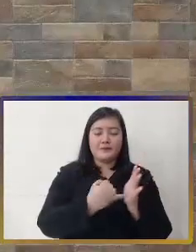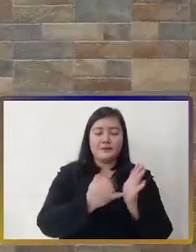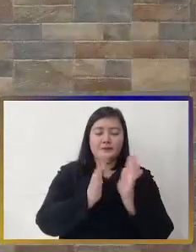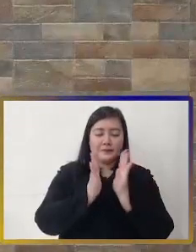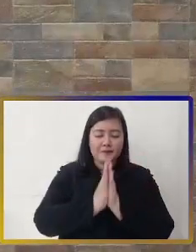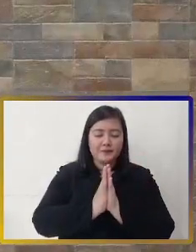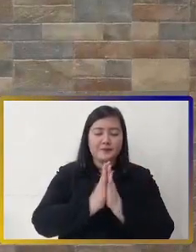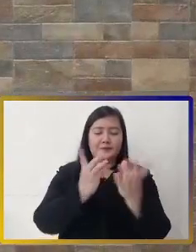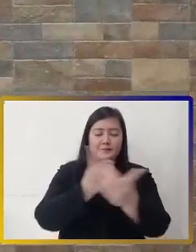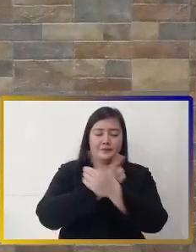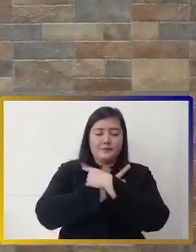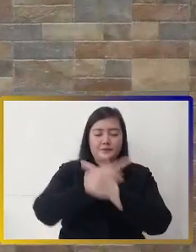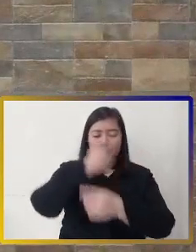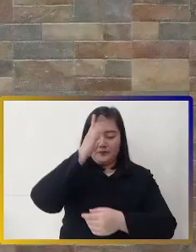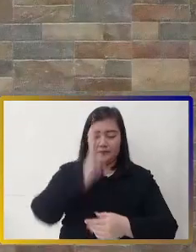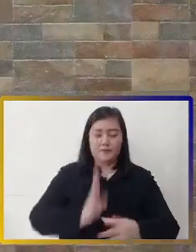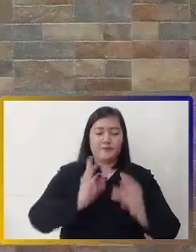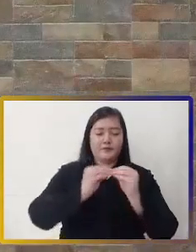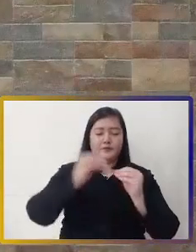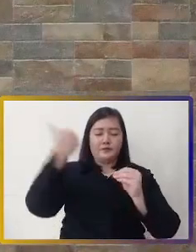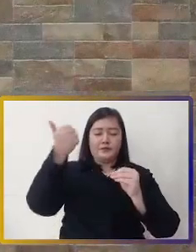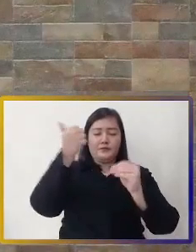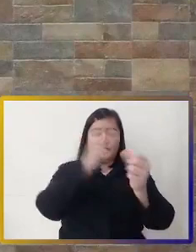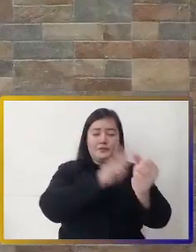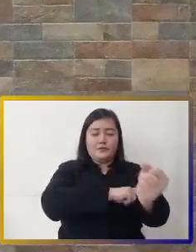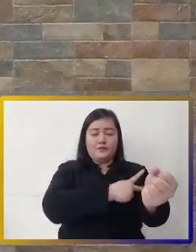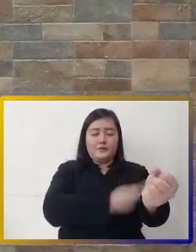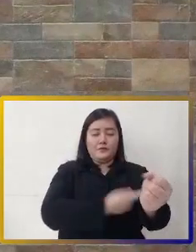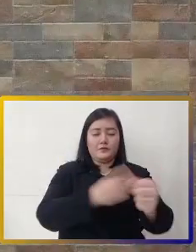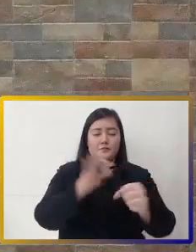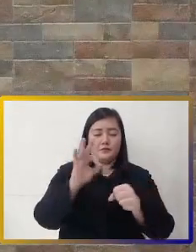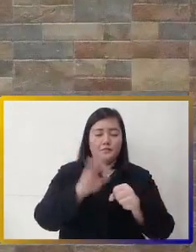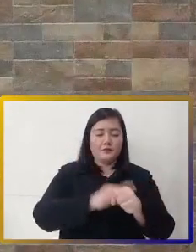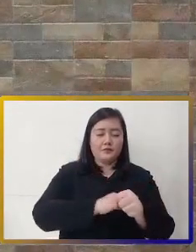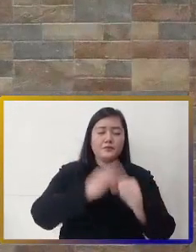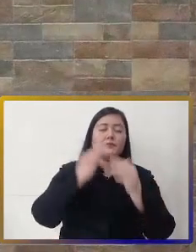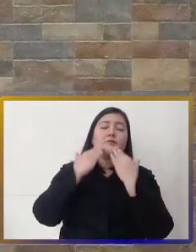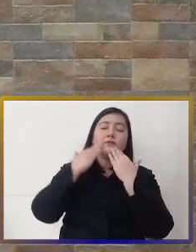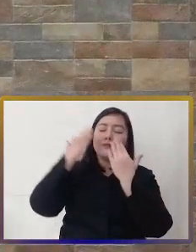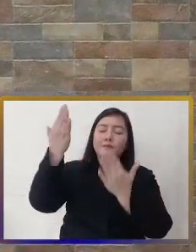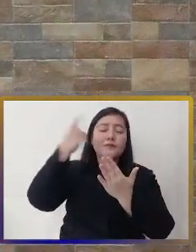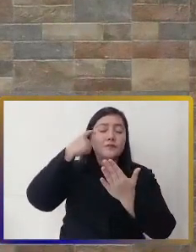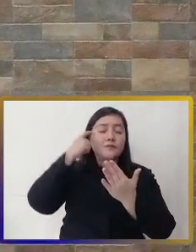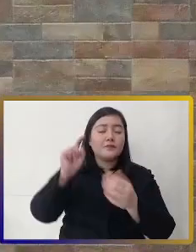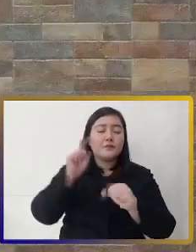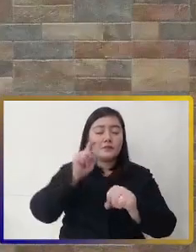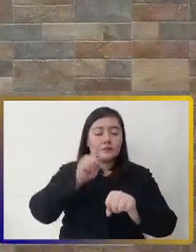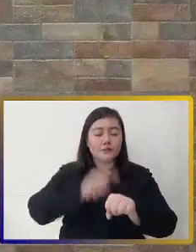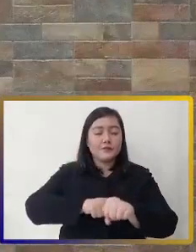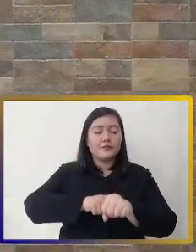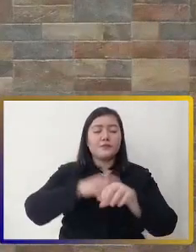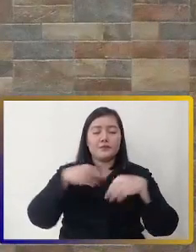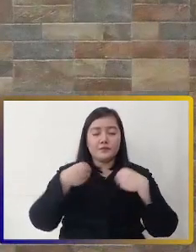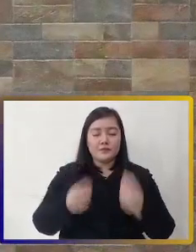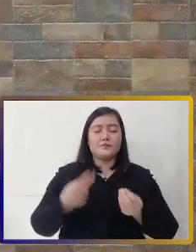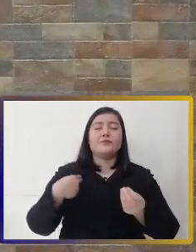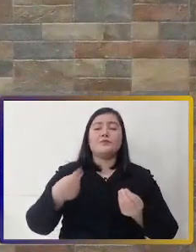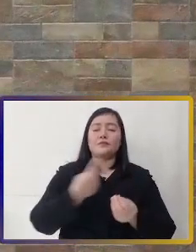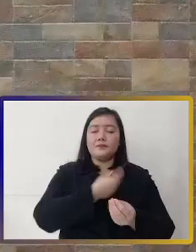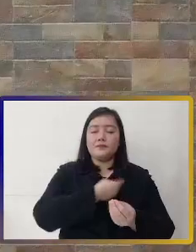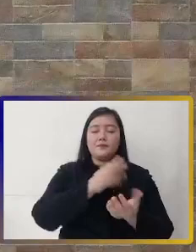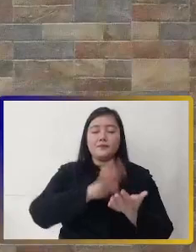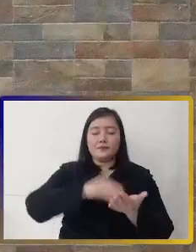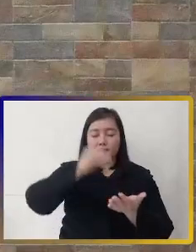mga pangyarihan sa lahat. Maraming salamat po, Panginoon, sa oras na ibinagkalob niyo po sa amin. Muli na naman po kami mag-aaral, Panginoon, about